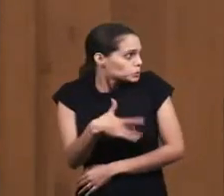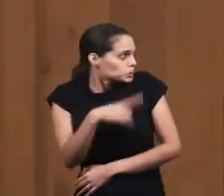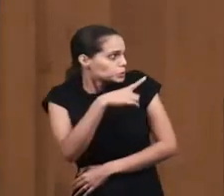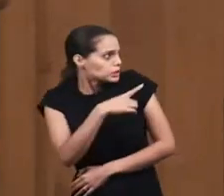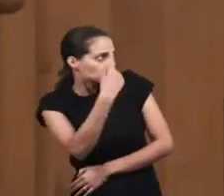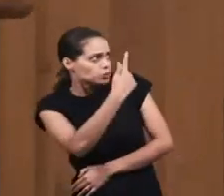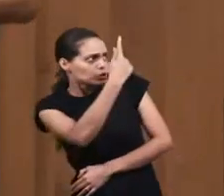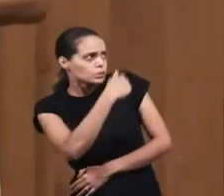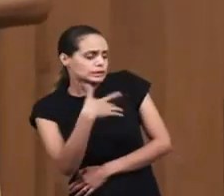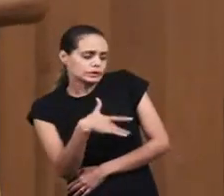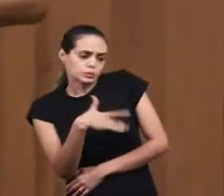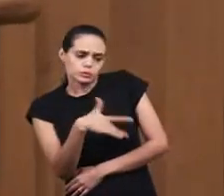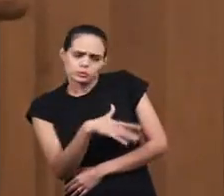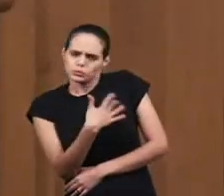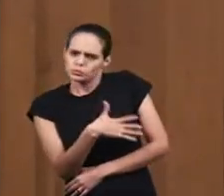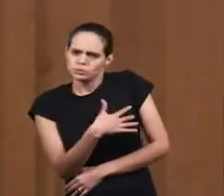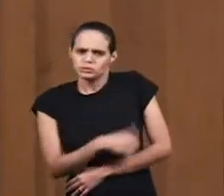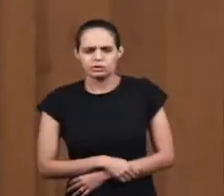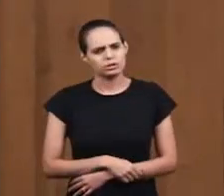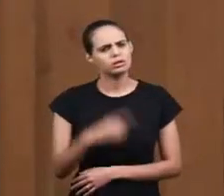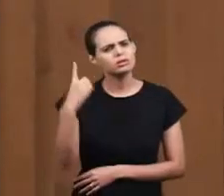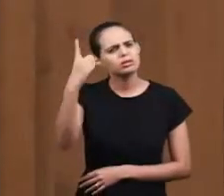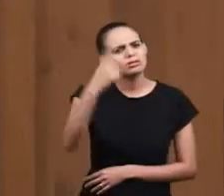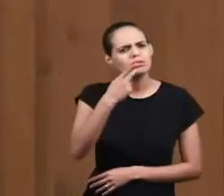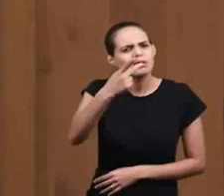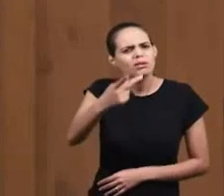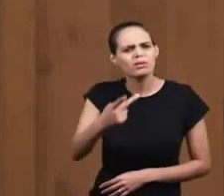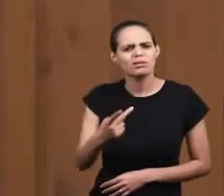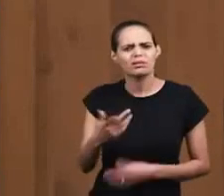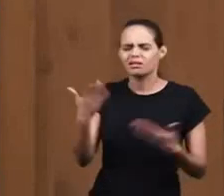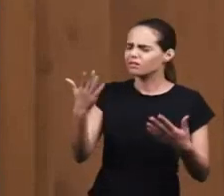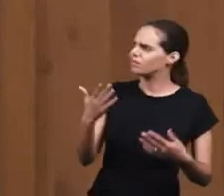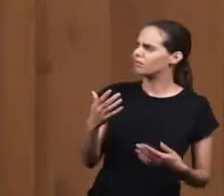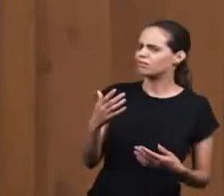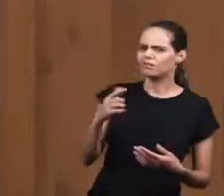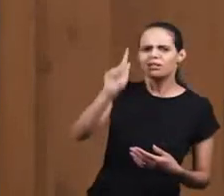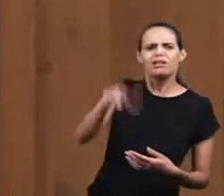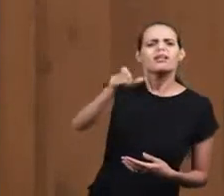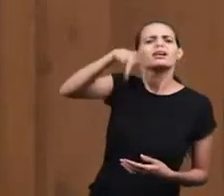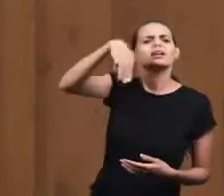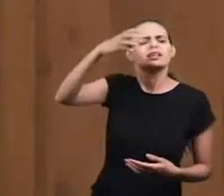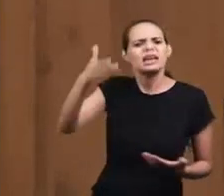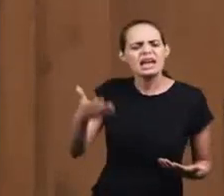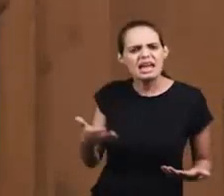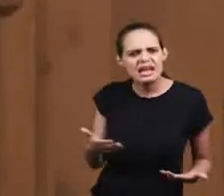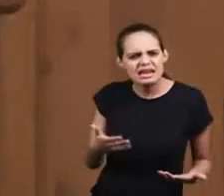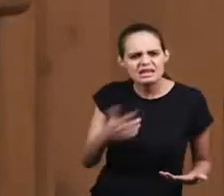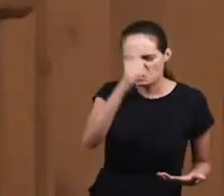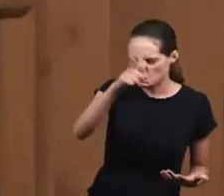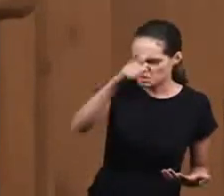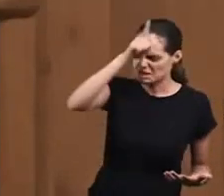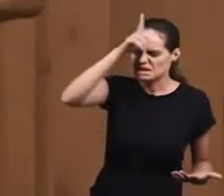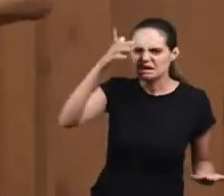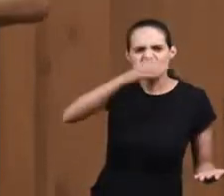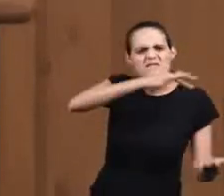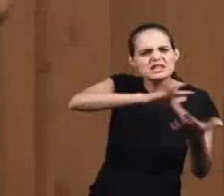Gottes große Angst hatte. Und David sprach: Wer ist dieser unbeschnittene Philister, um das Heer